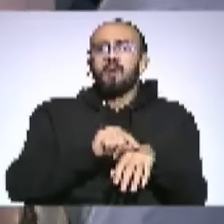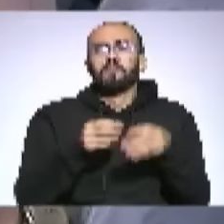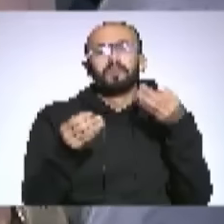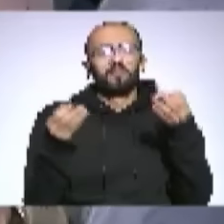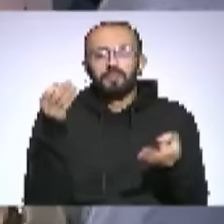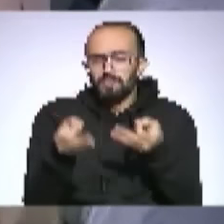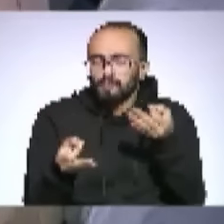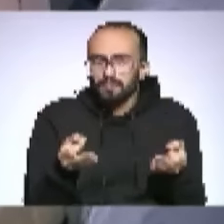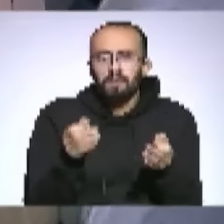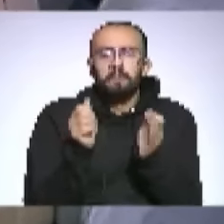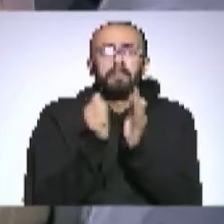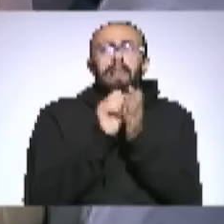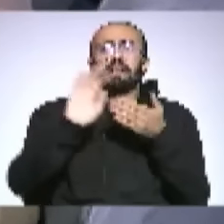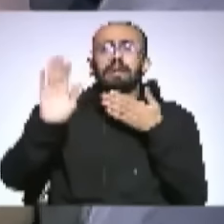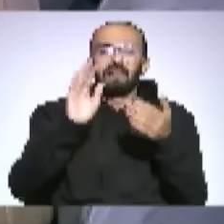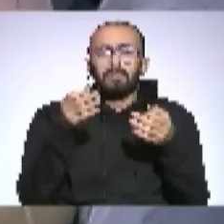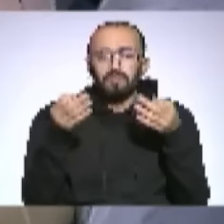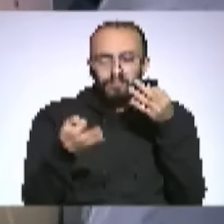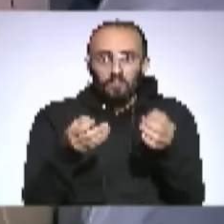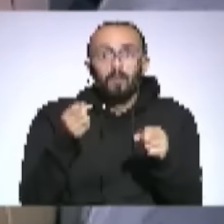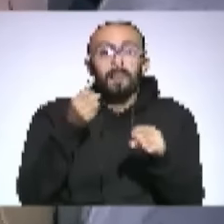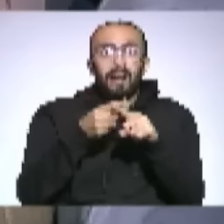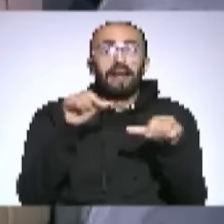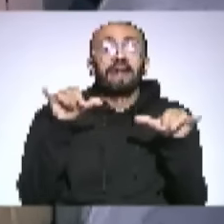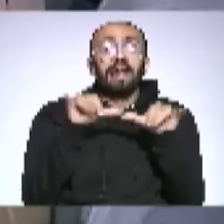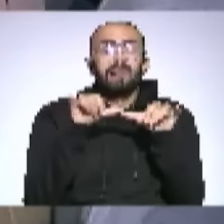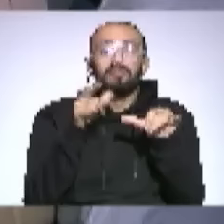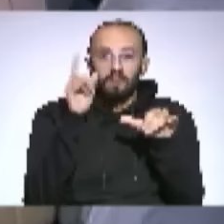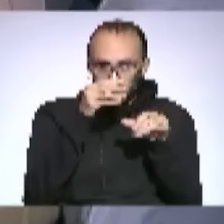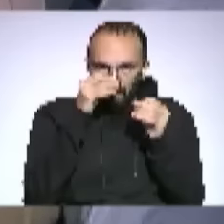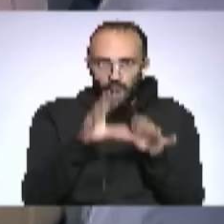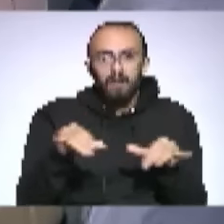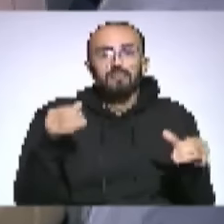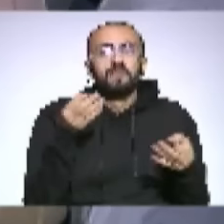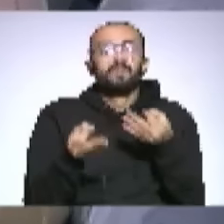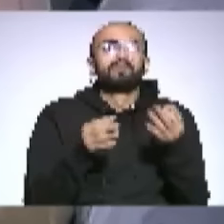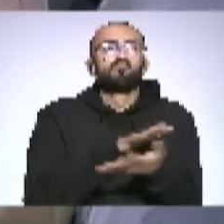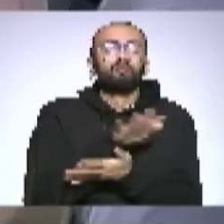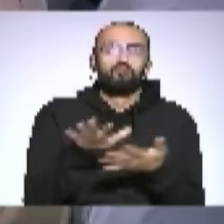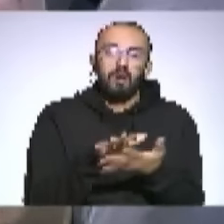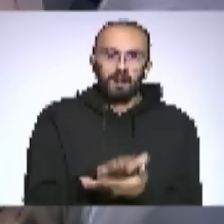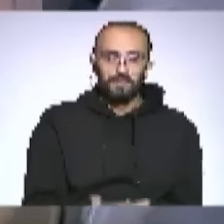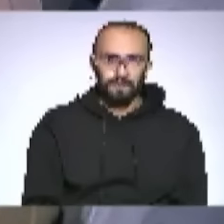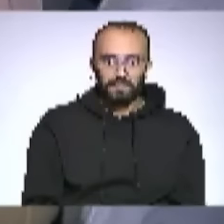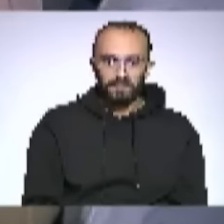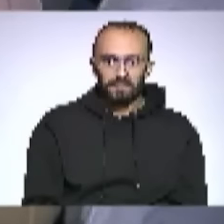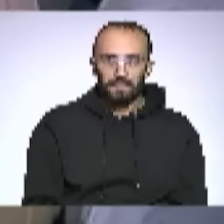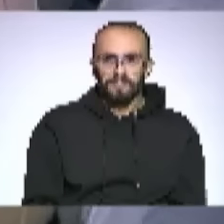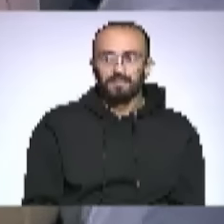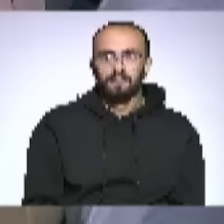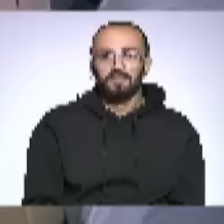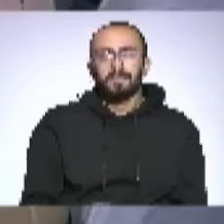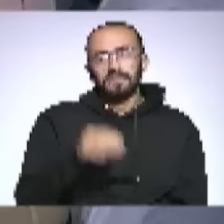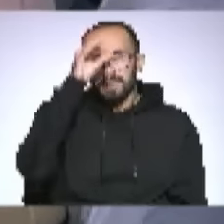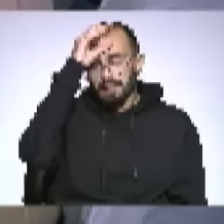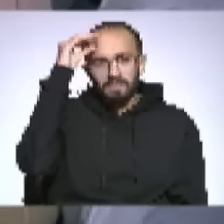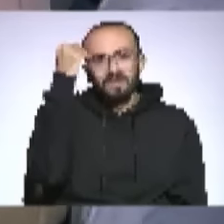الجيران ومؤخرا السوشيال ميديا بقت احد اهم المؤثرات الخارجيه اللي بتعمل مشاكل في الاسره يعني